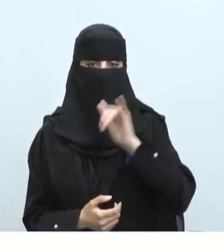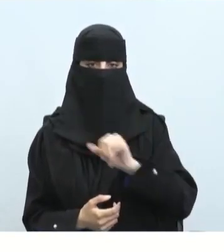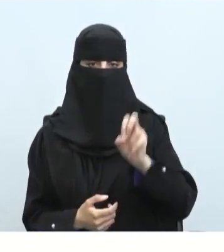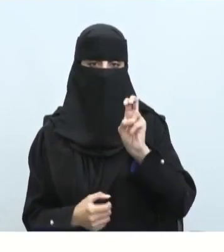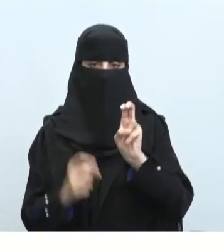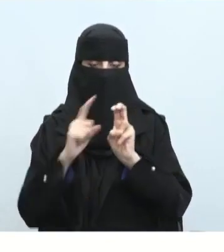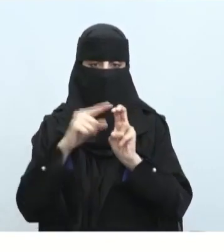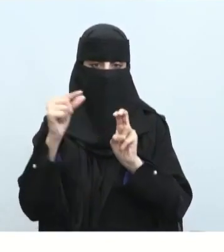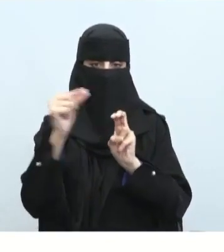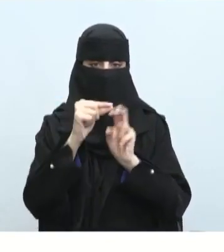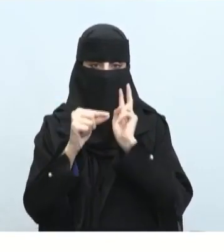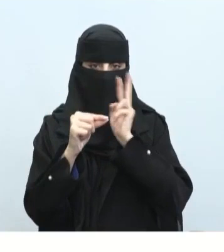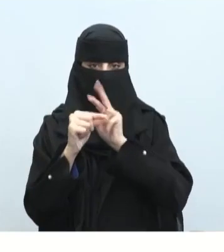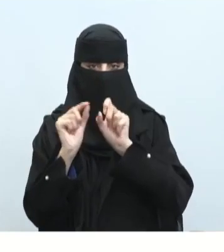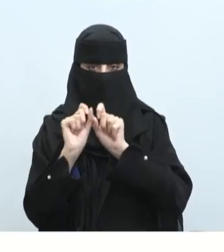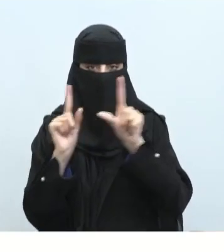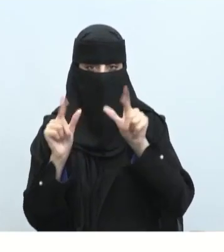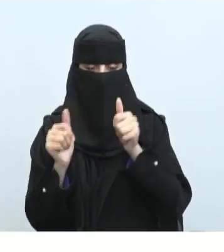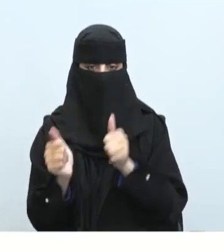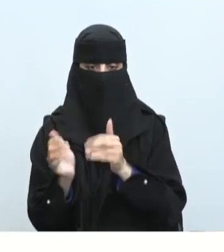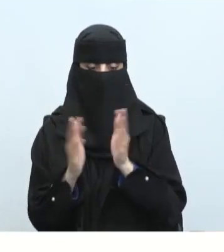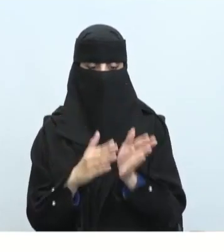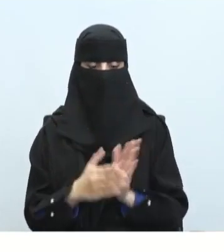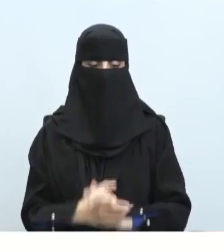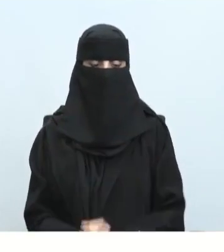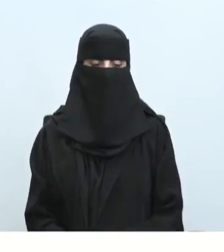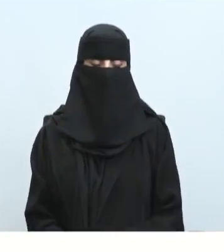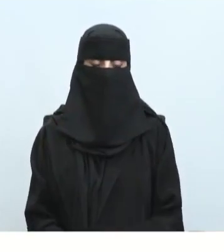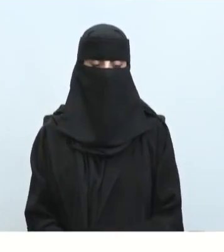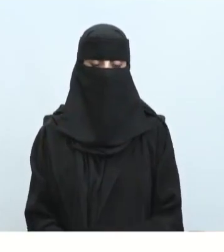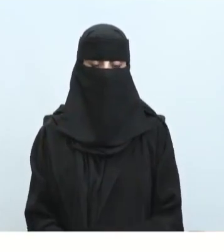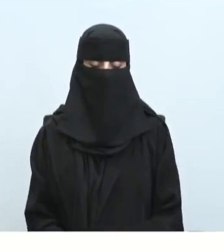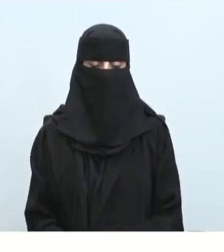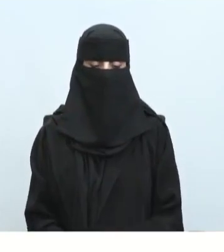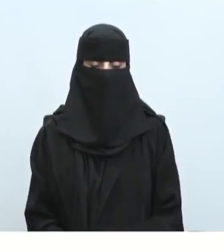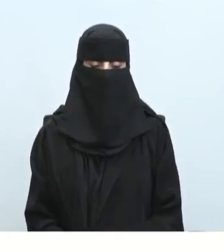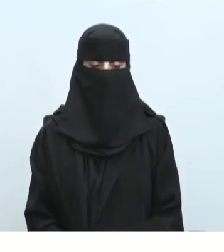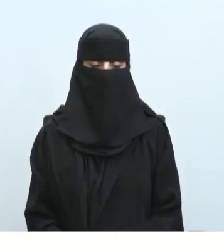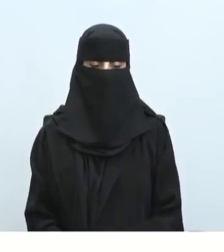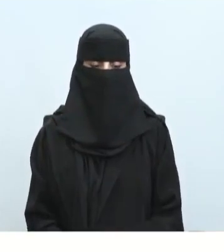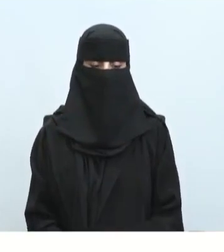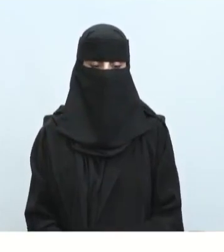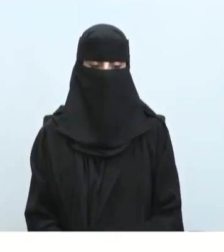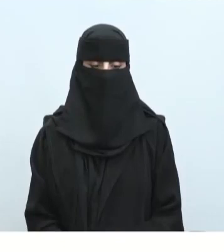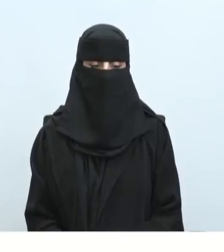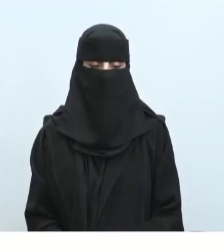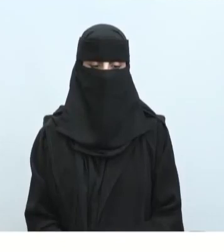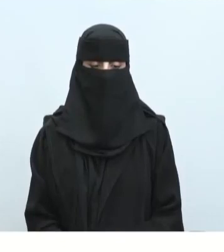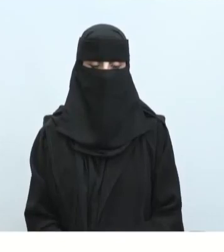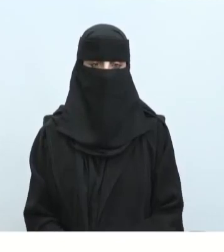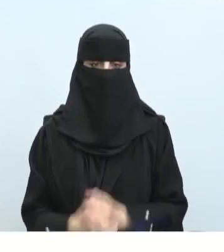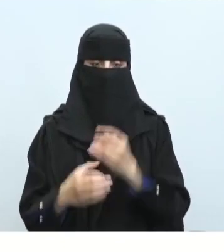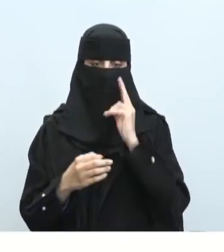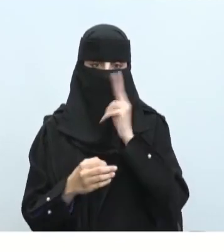علامه الرفع في هذا المثال هي الضمه كما نلاحظ على